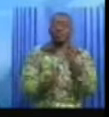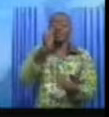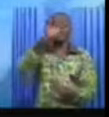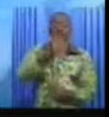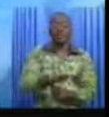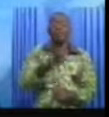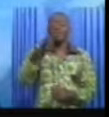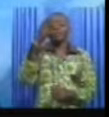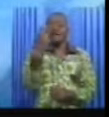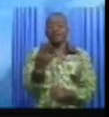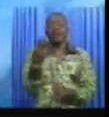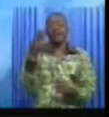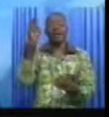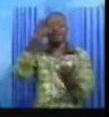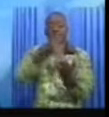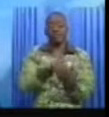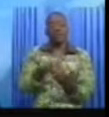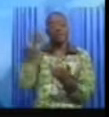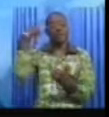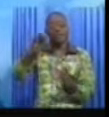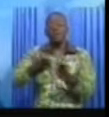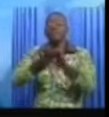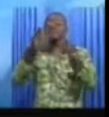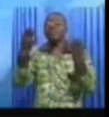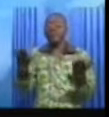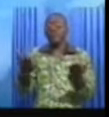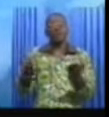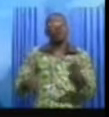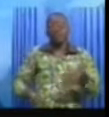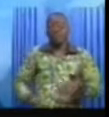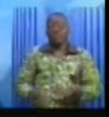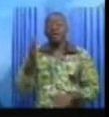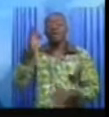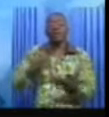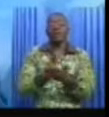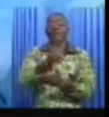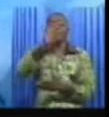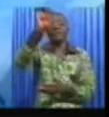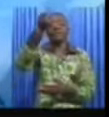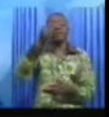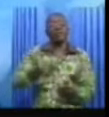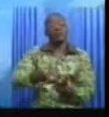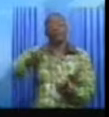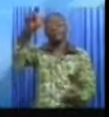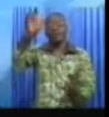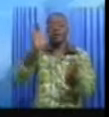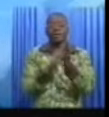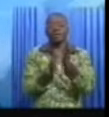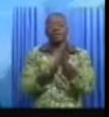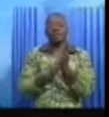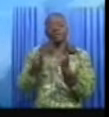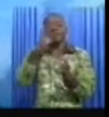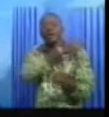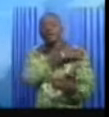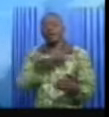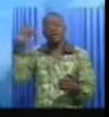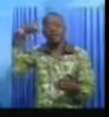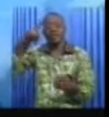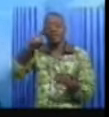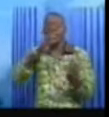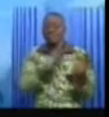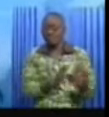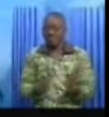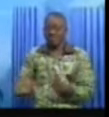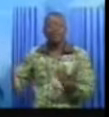candidats vont à l'assaut de ce premier diplôme qui ouvre les chemins de l'université et des grandes écoles. Selon l'office du BAC, les préparatifs sont